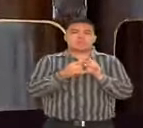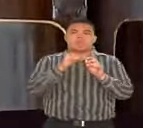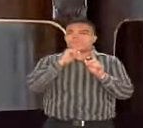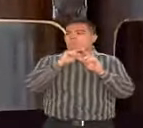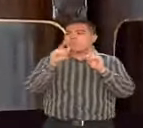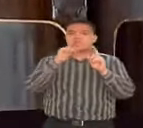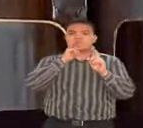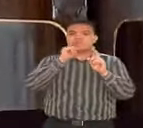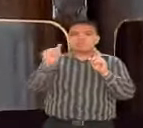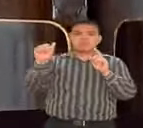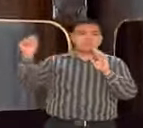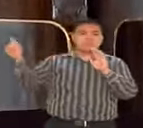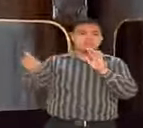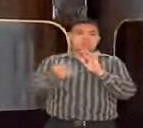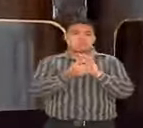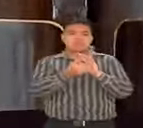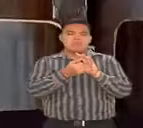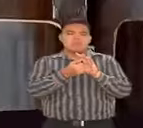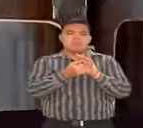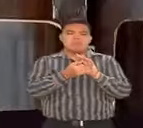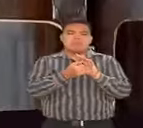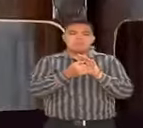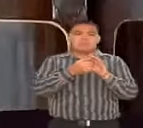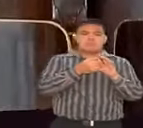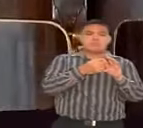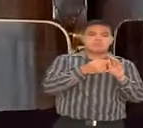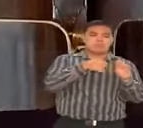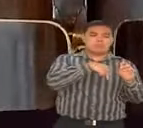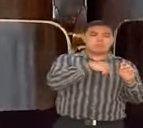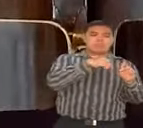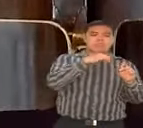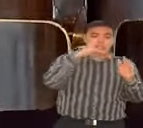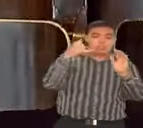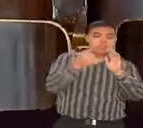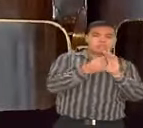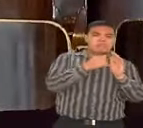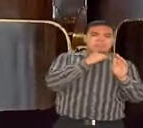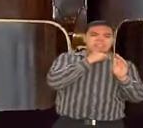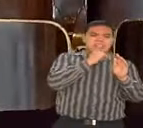sila involved, kita nga involved, dili man ta-alkansi.